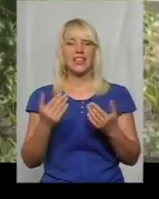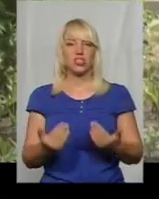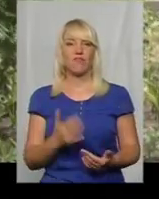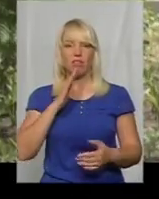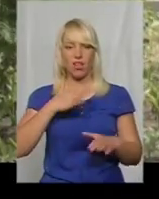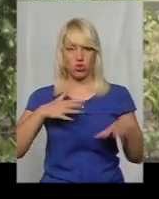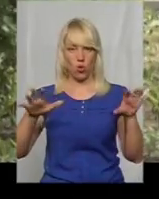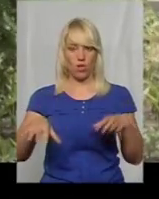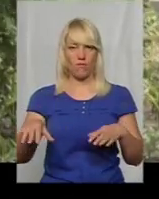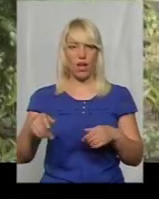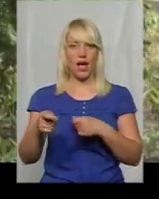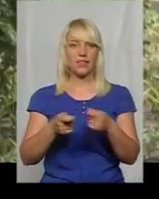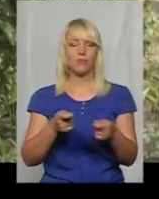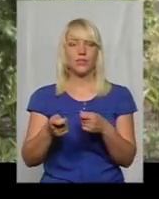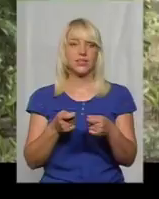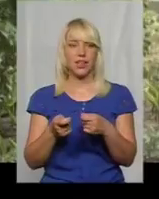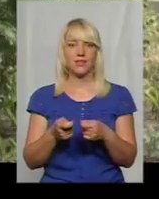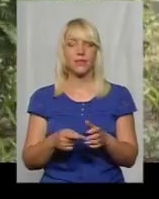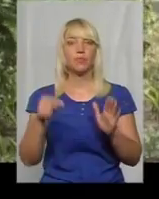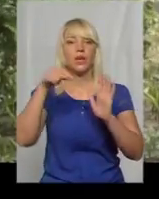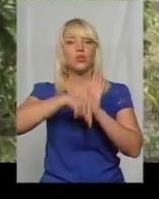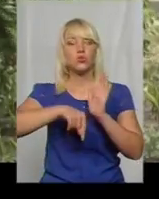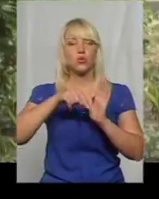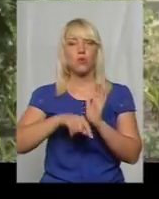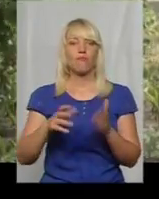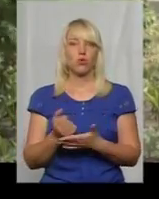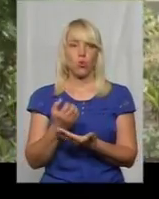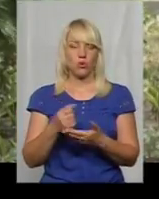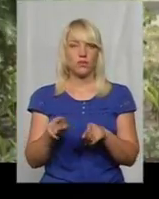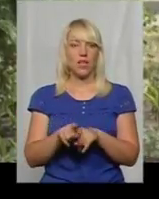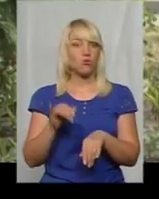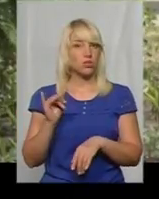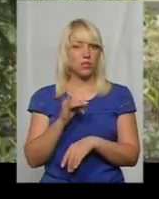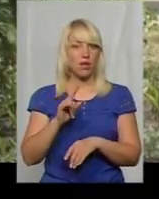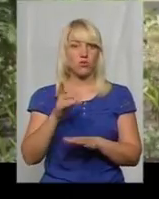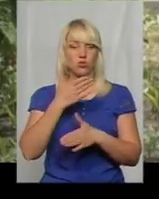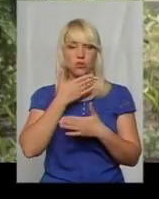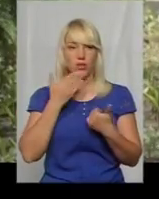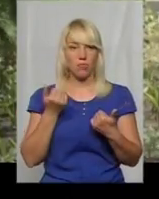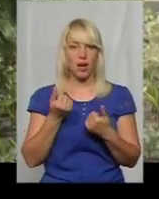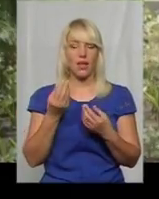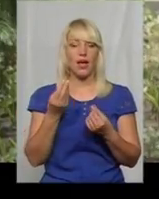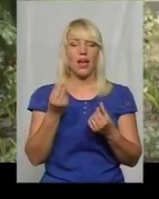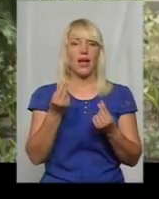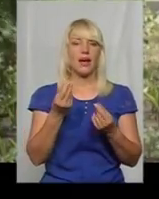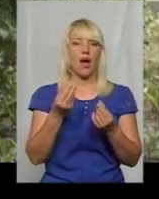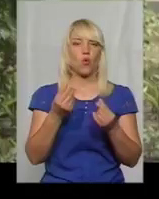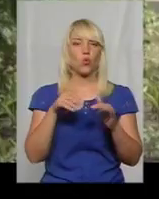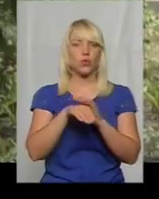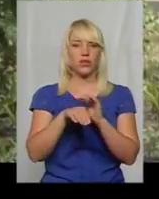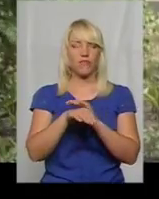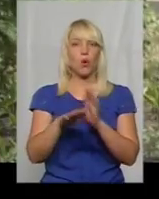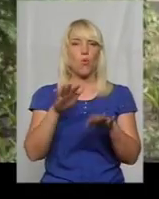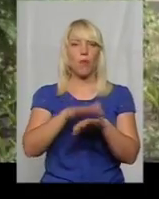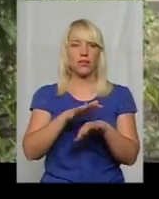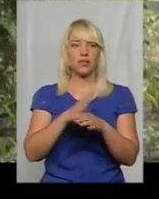голова адміністрації. Стосовно доходів, також цікаво, що немає рахунків в банках. Є лише готівкові